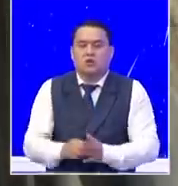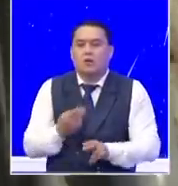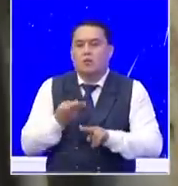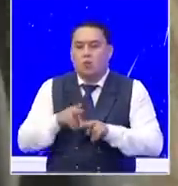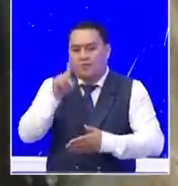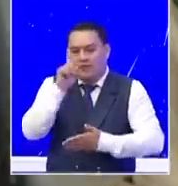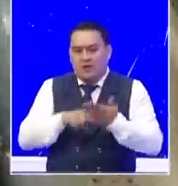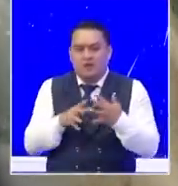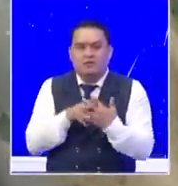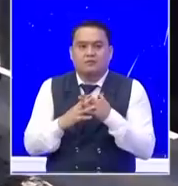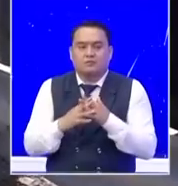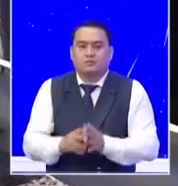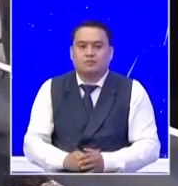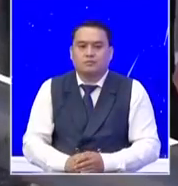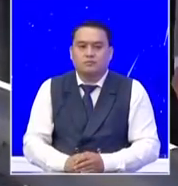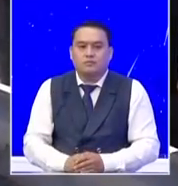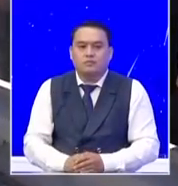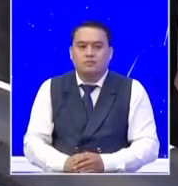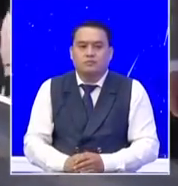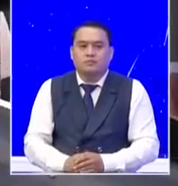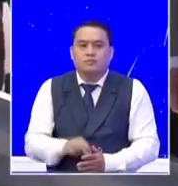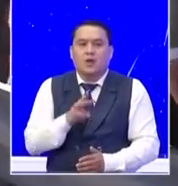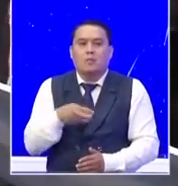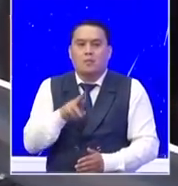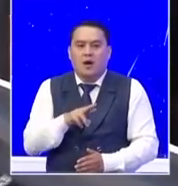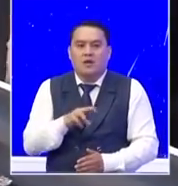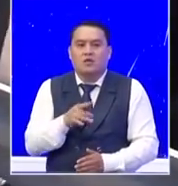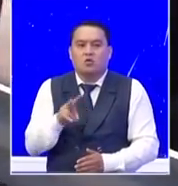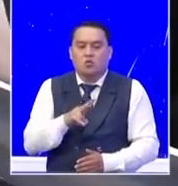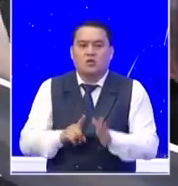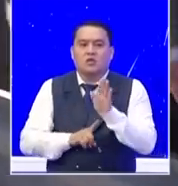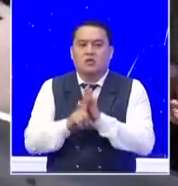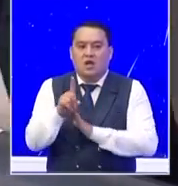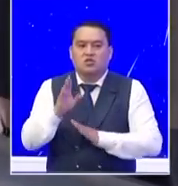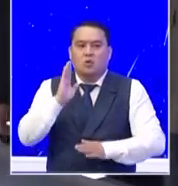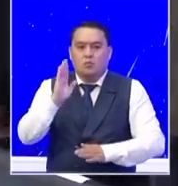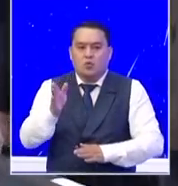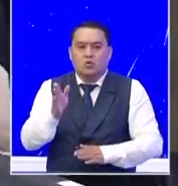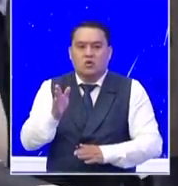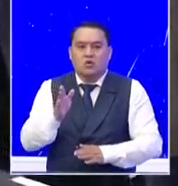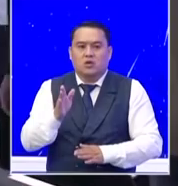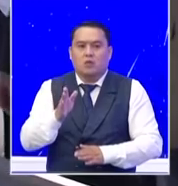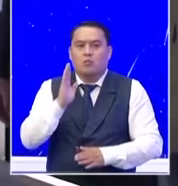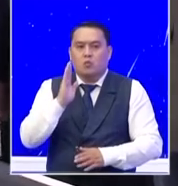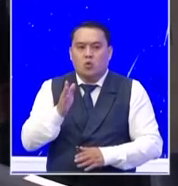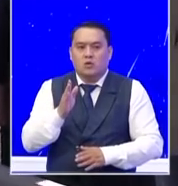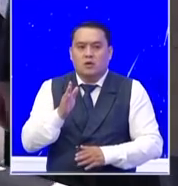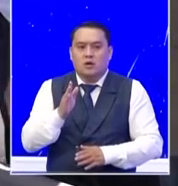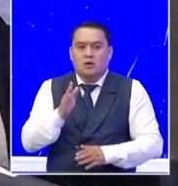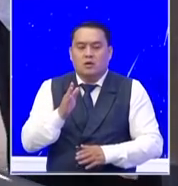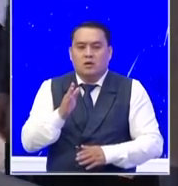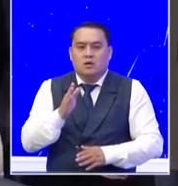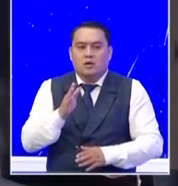уверены сельчане. Сейчас уже в мае, июне уже начинает мешаться. Да, в июне еще будет таяние